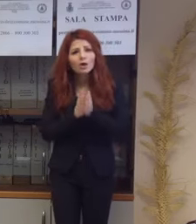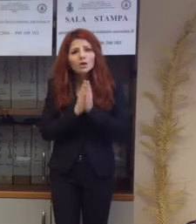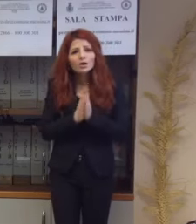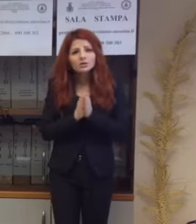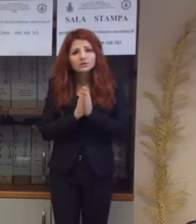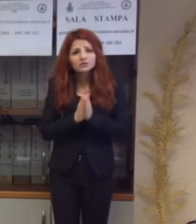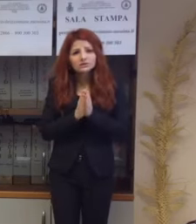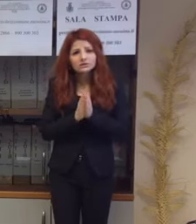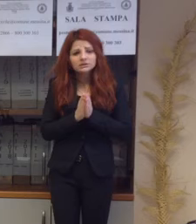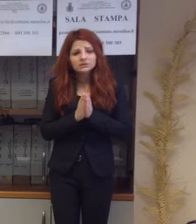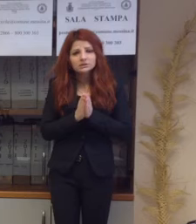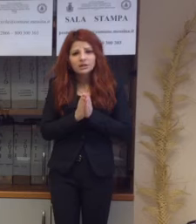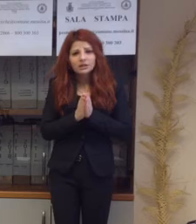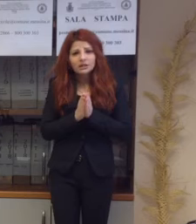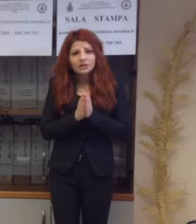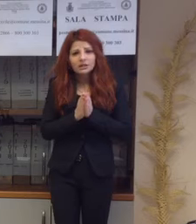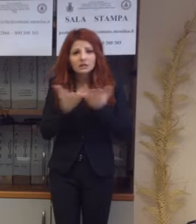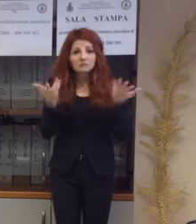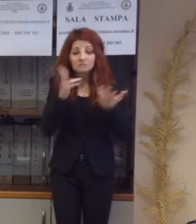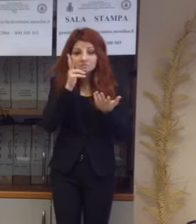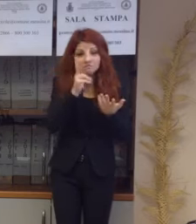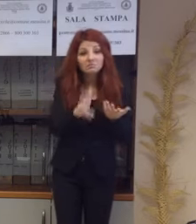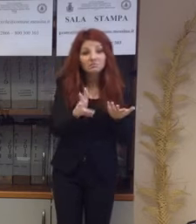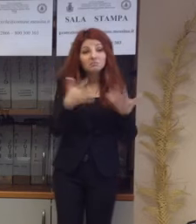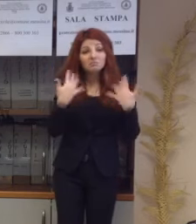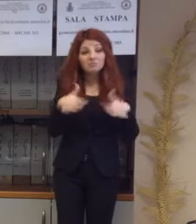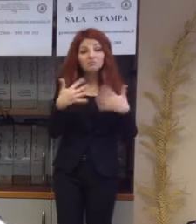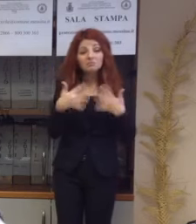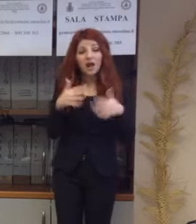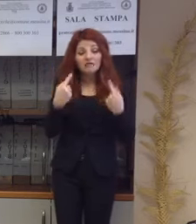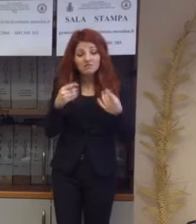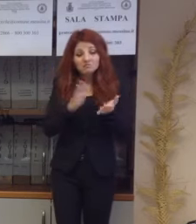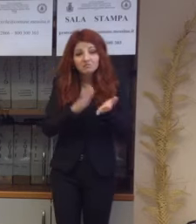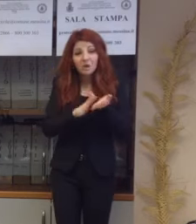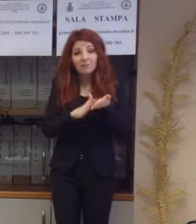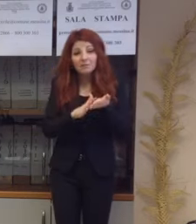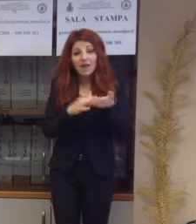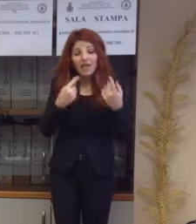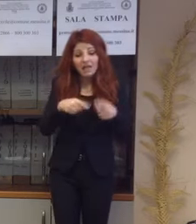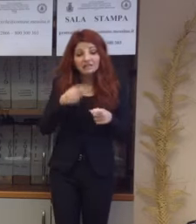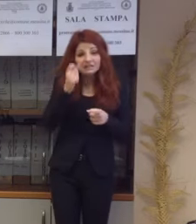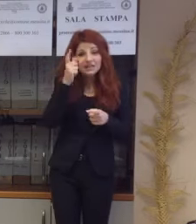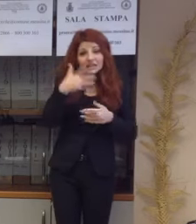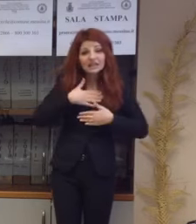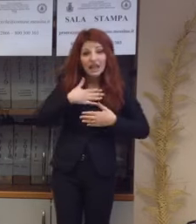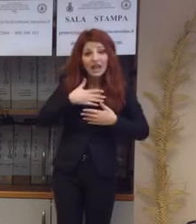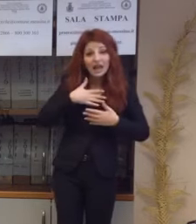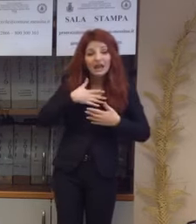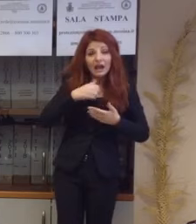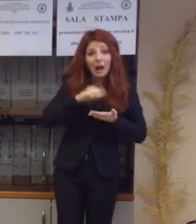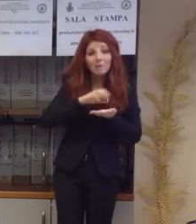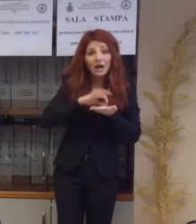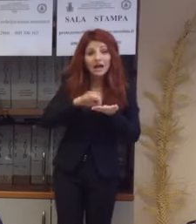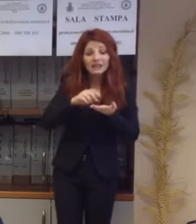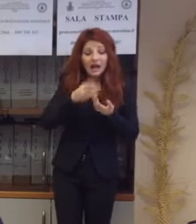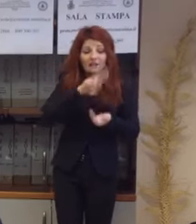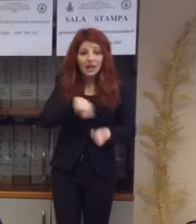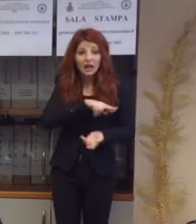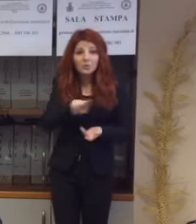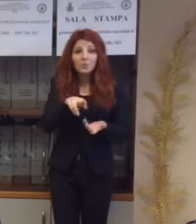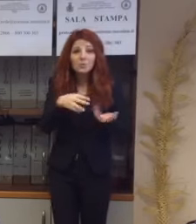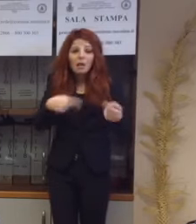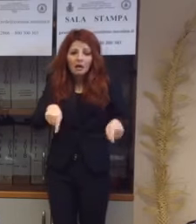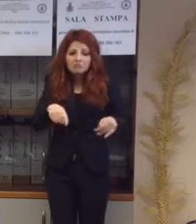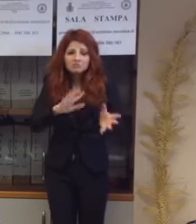Sicilia. Bravi, avete ammazzato l'idea, ora vi siete trovati in una situazione che continuate